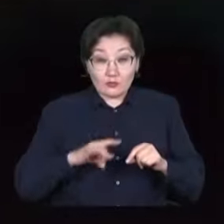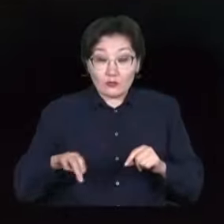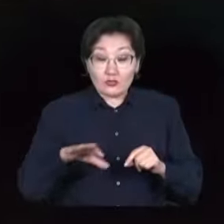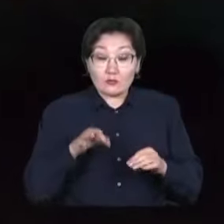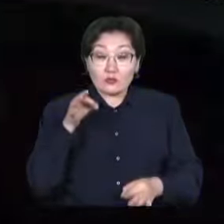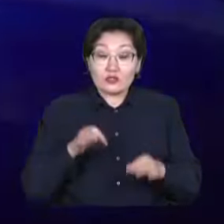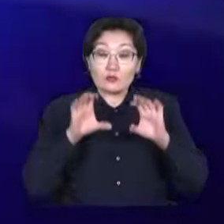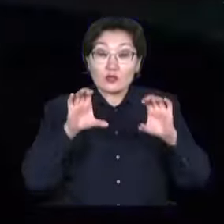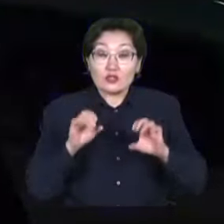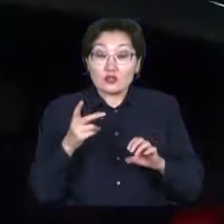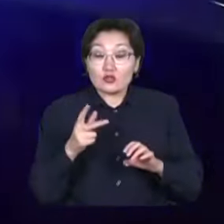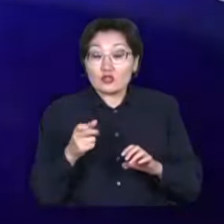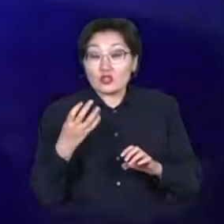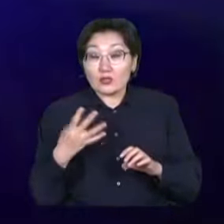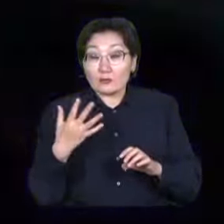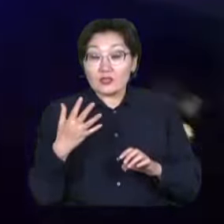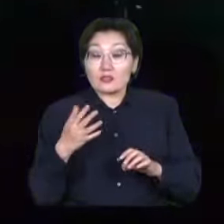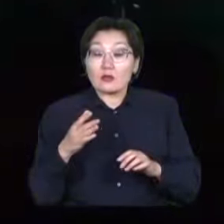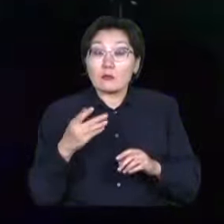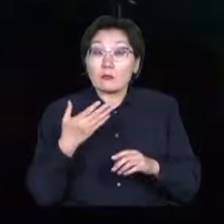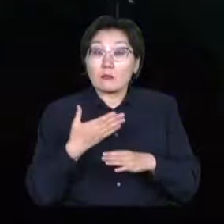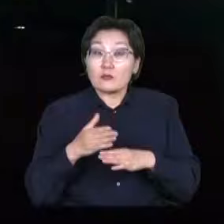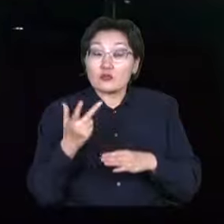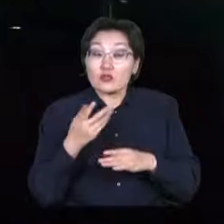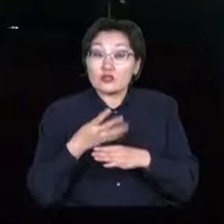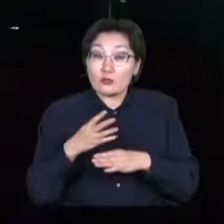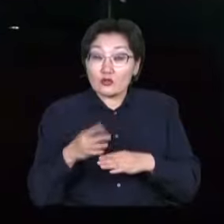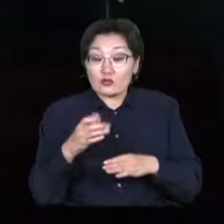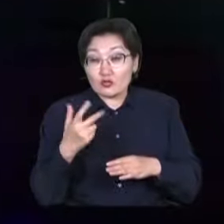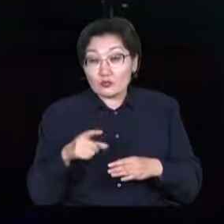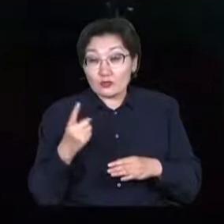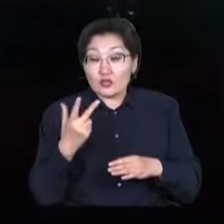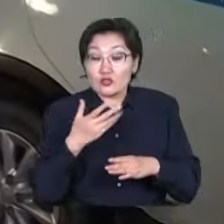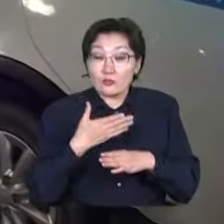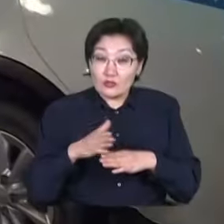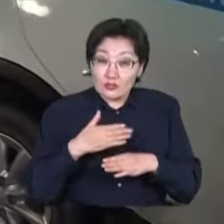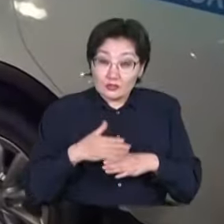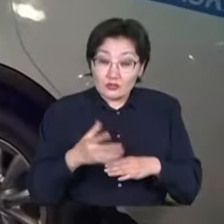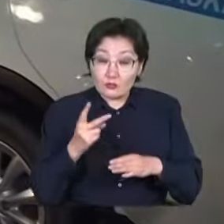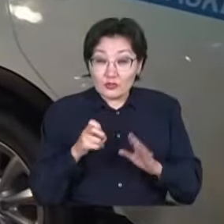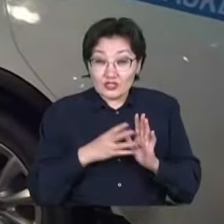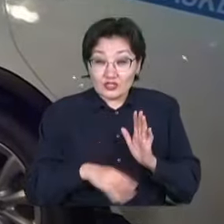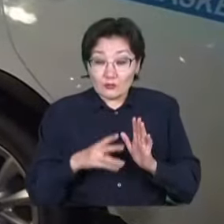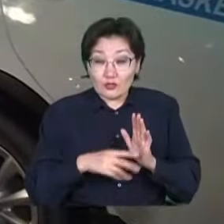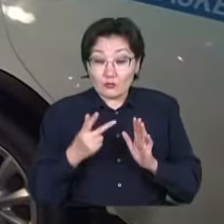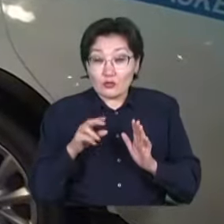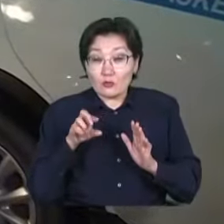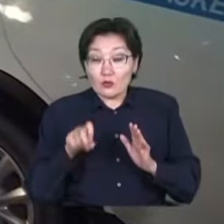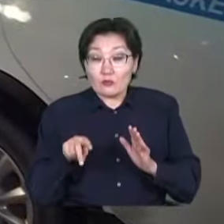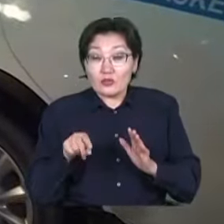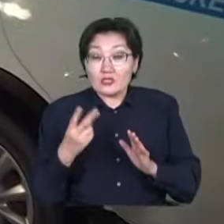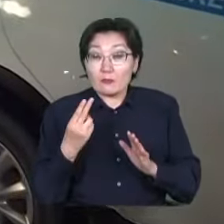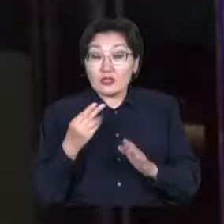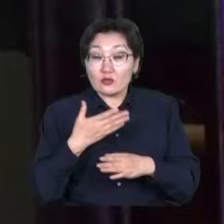қылмыстық кодексінің 345-ші бабының 4-ші бөлігі, 351-ші бабының 3-ші бөлігі және 293-ші бабының 1-ші